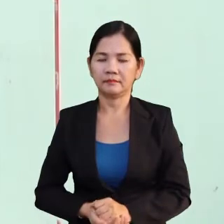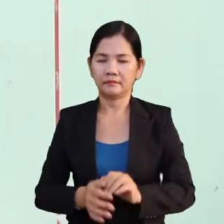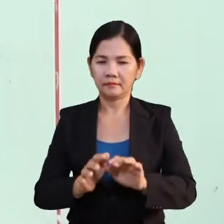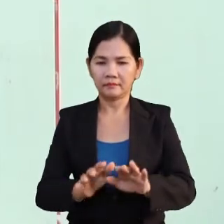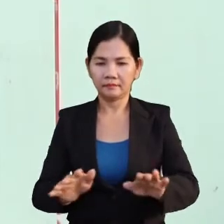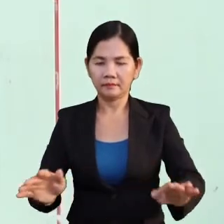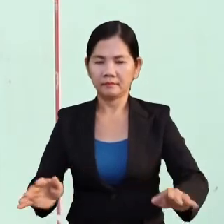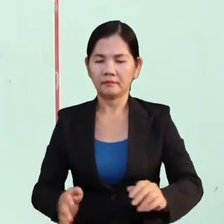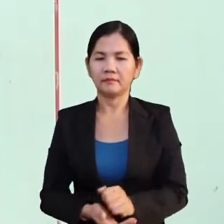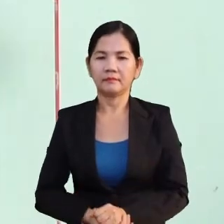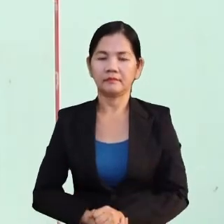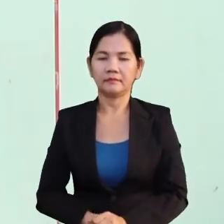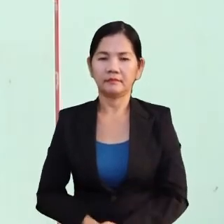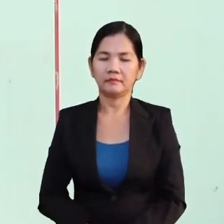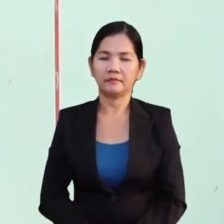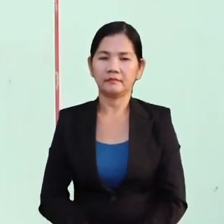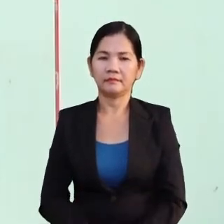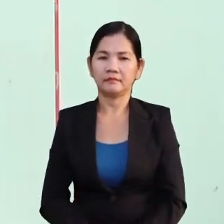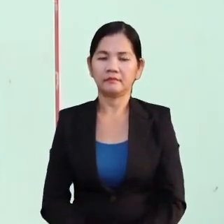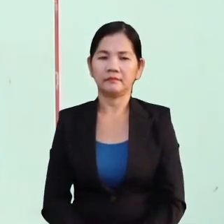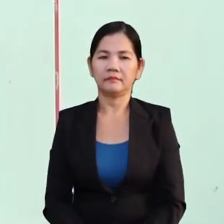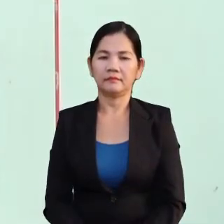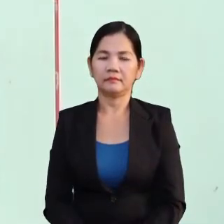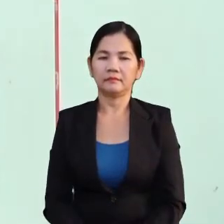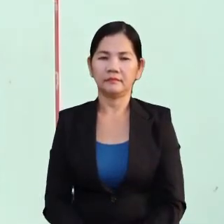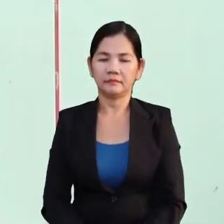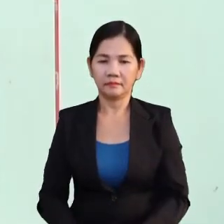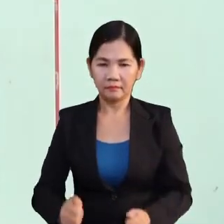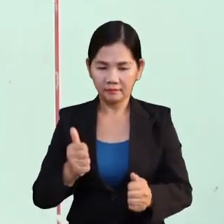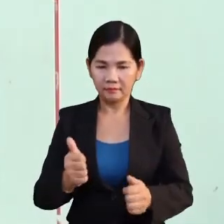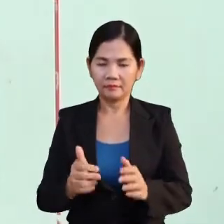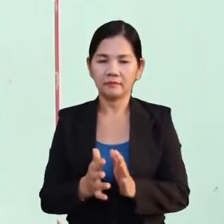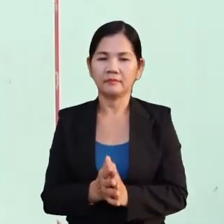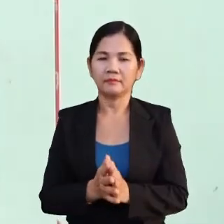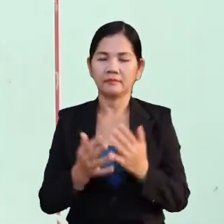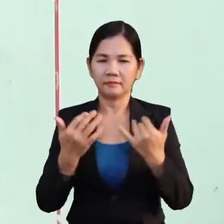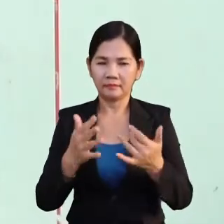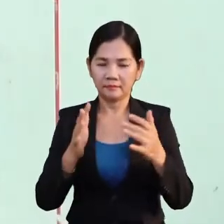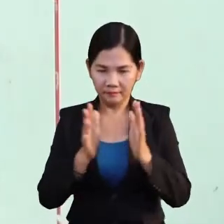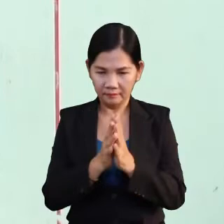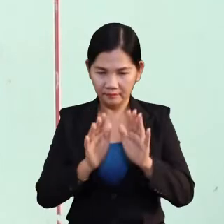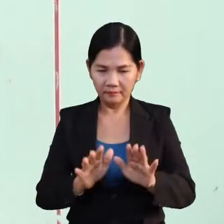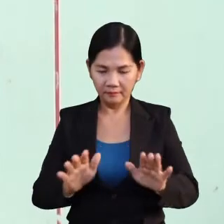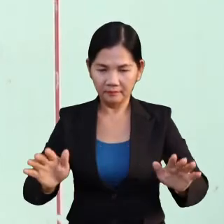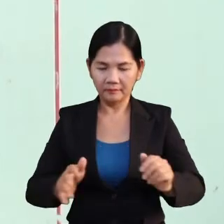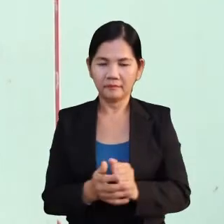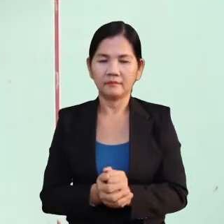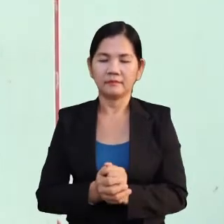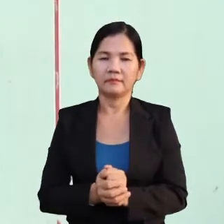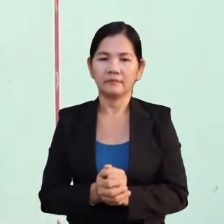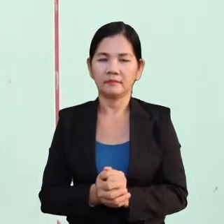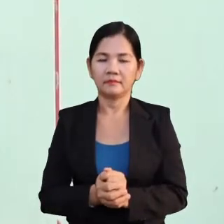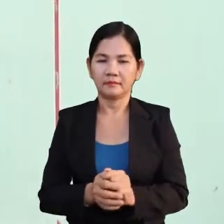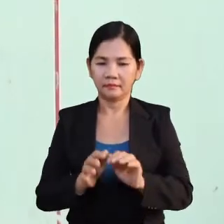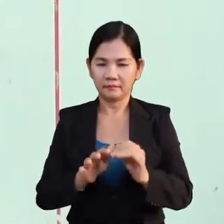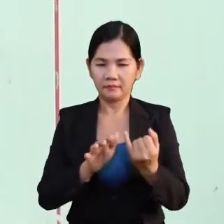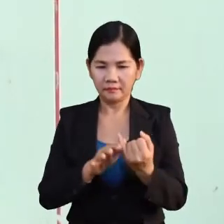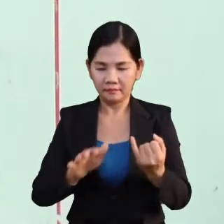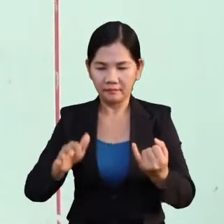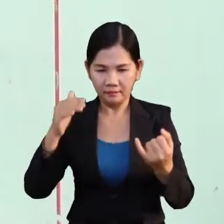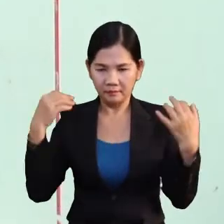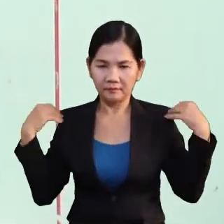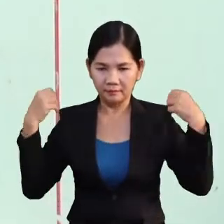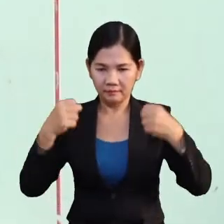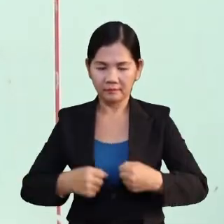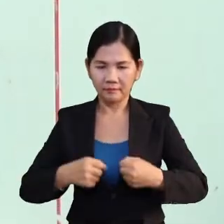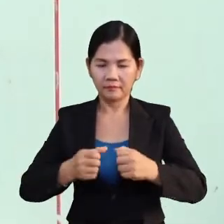ដោយខ្លួនឯងចាឆ្លាតឆ្លាតមែនតើកូនរបស់អ្នកគ្រូចាអញ្ចឹងកុមារនឹងគាត់